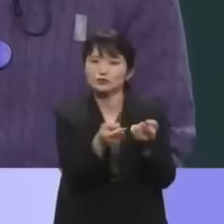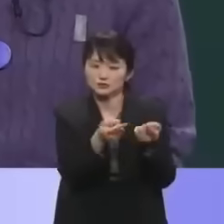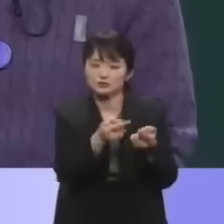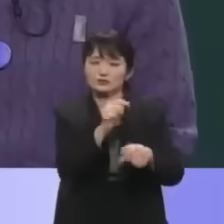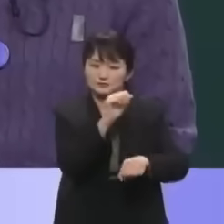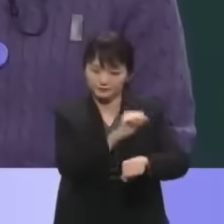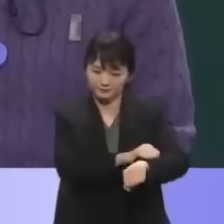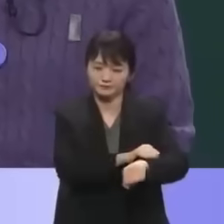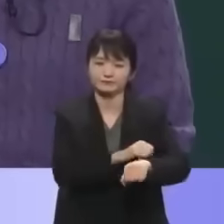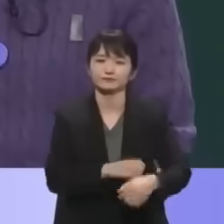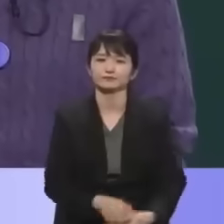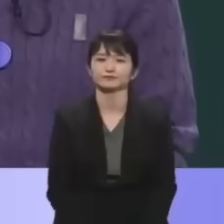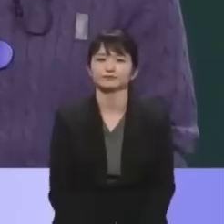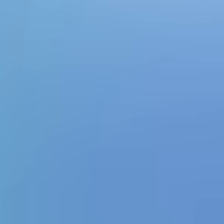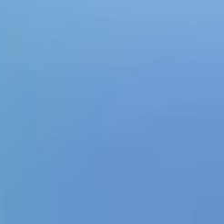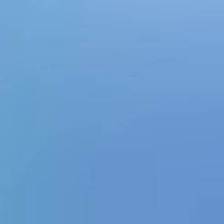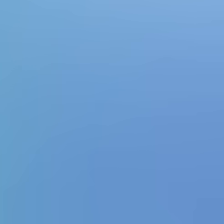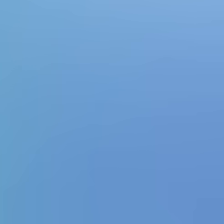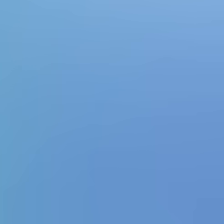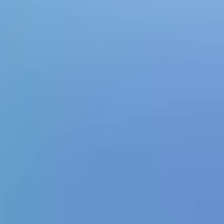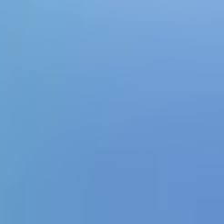입장으로 많이 댓글